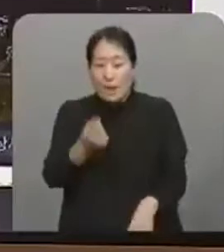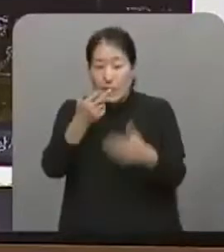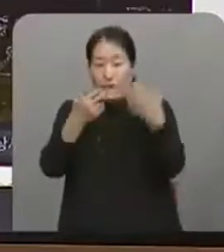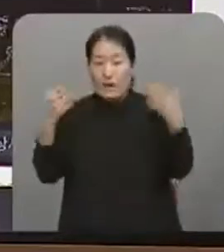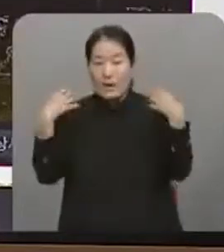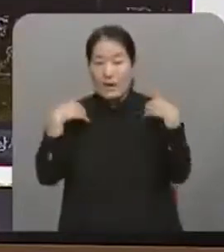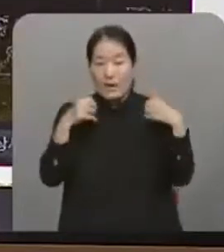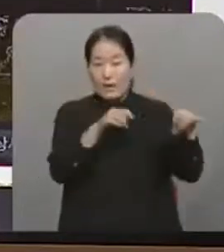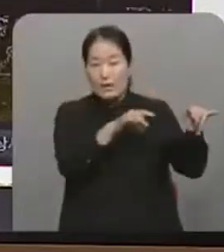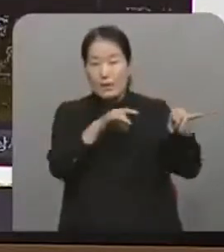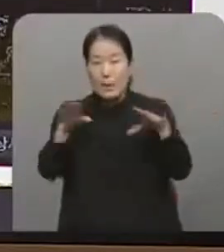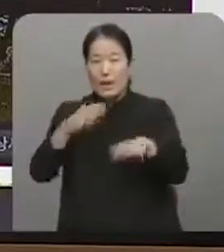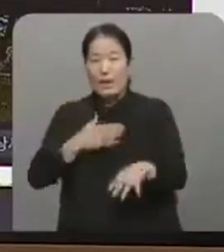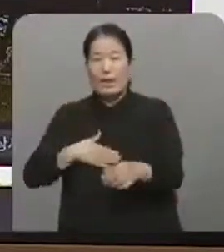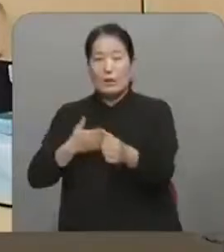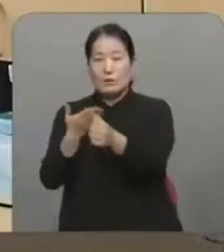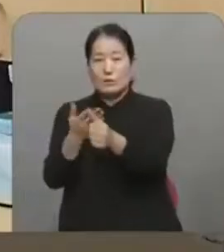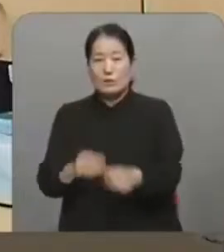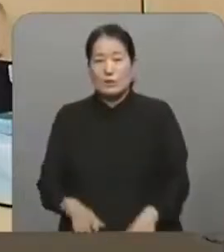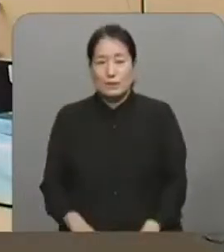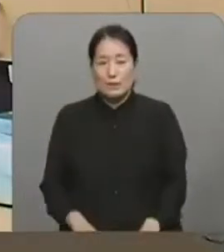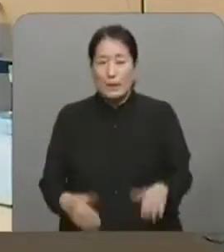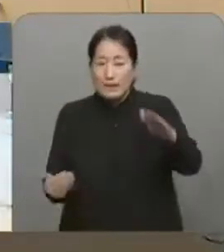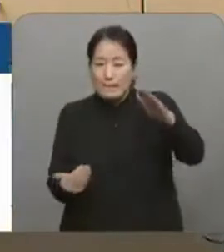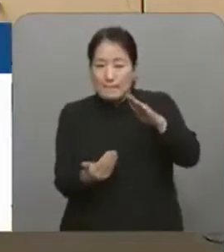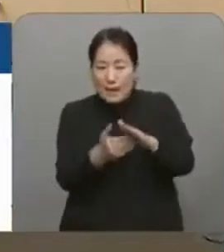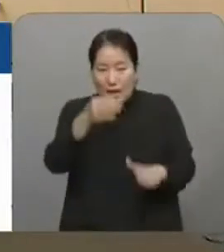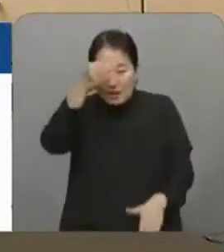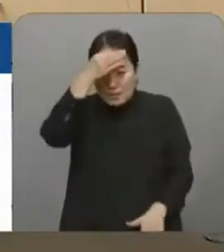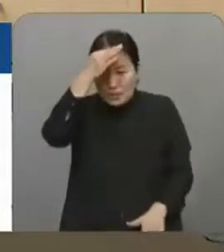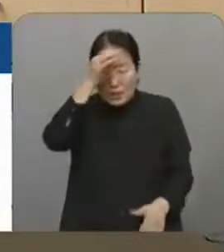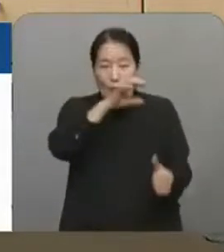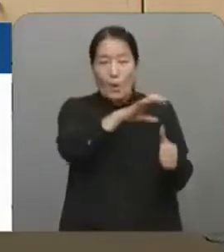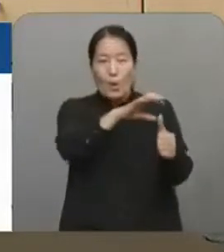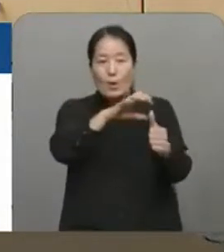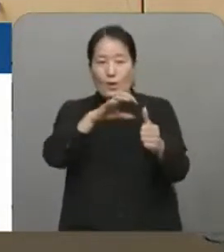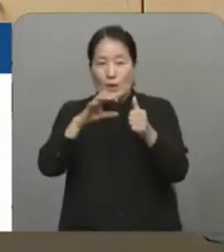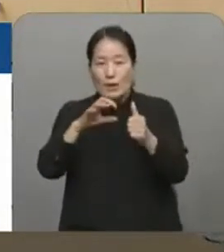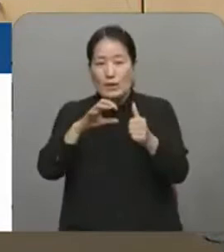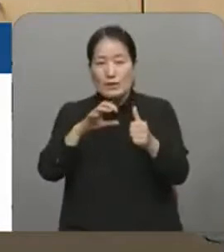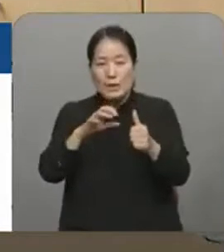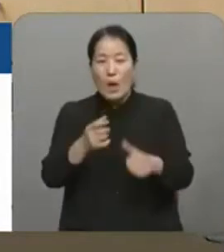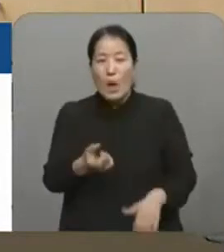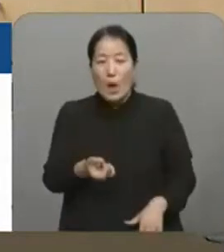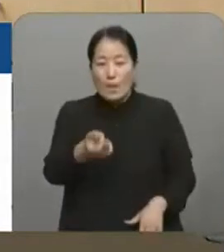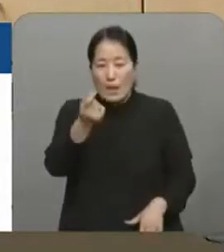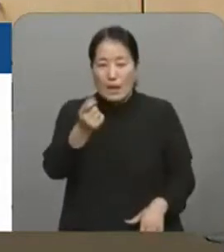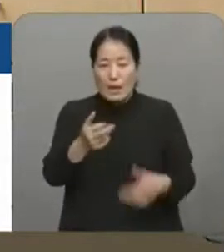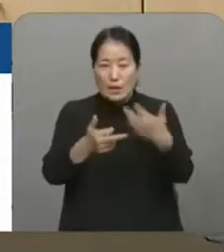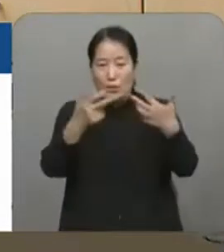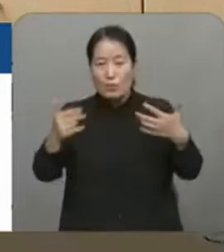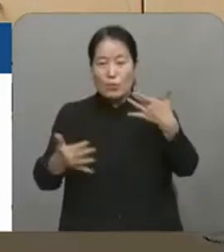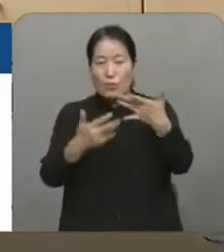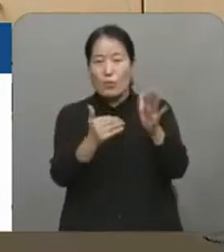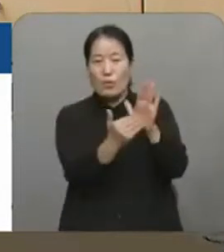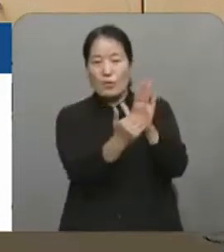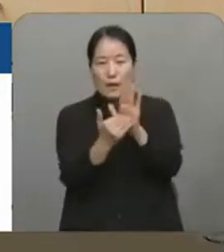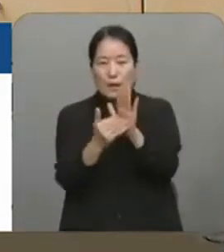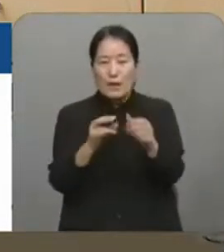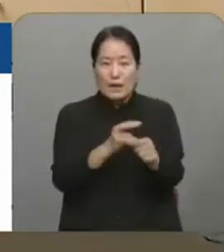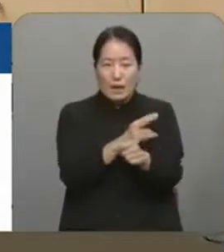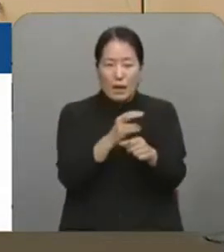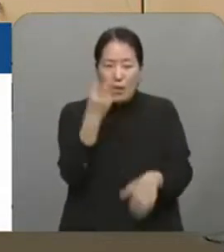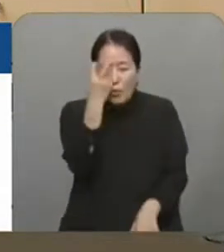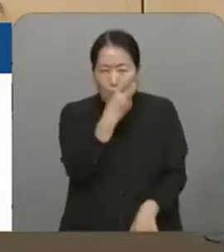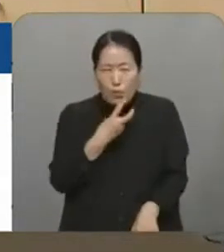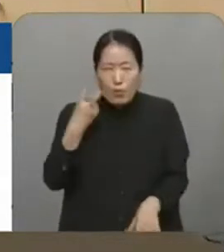당국에 통보합니다. 첨단 정보통신 기술을 활용하여 산림재해에 대한 초기 대응력 강화를 위해 24시간 산불